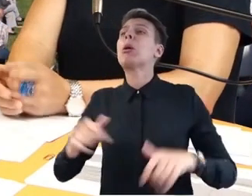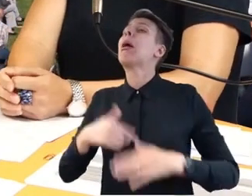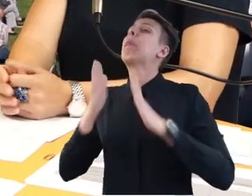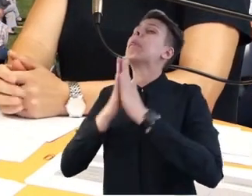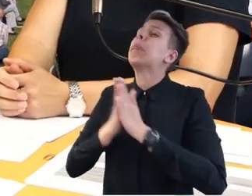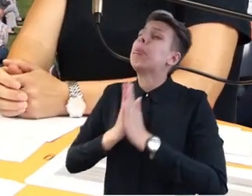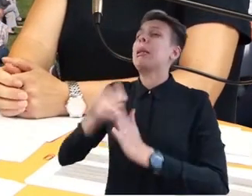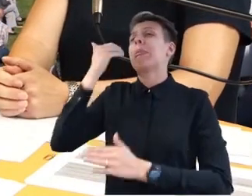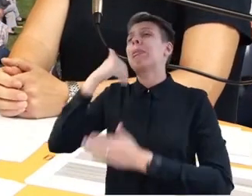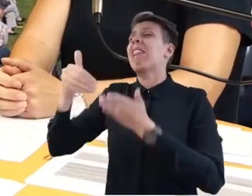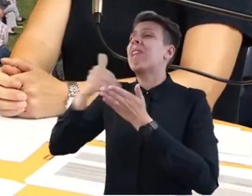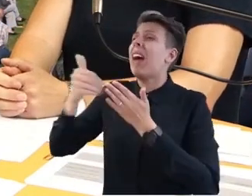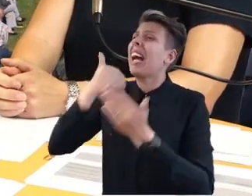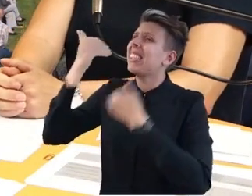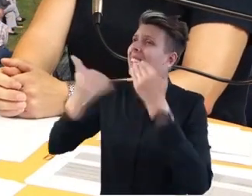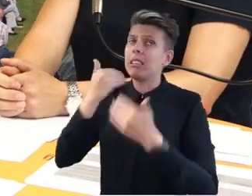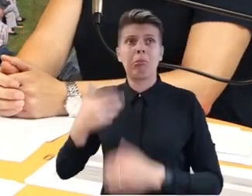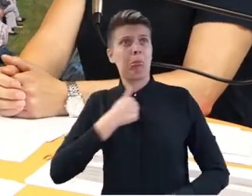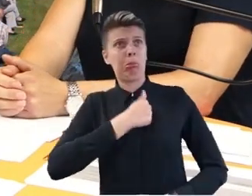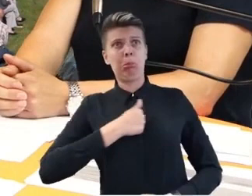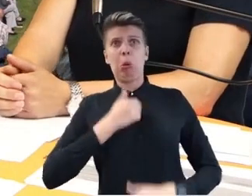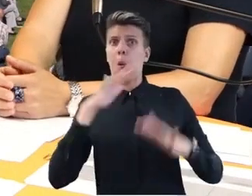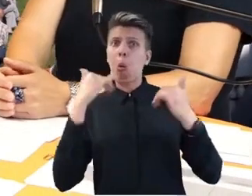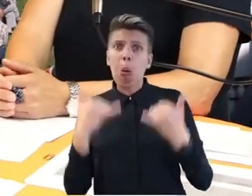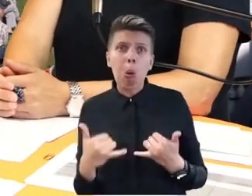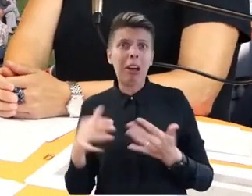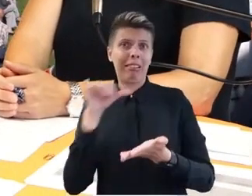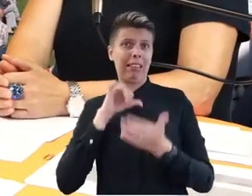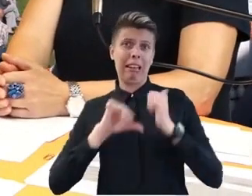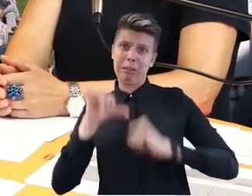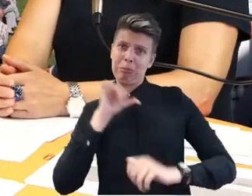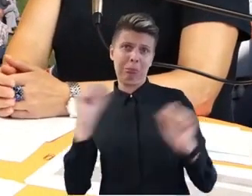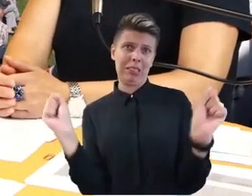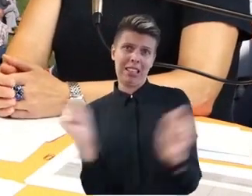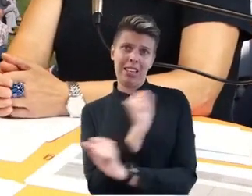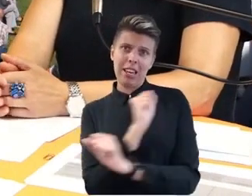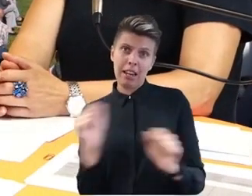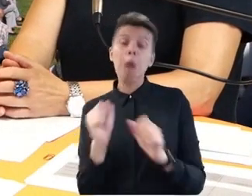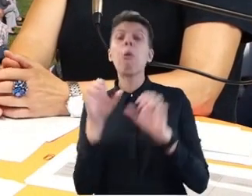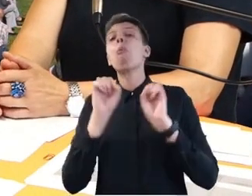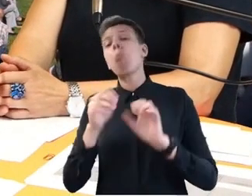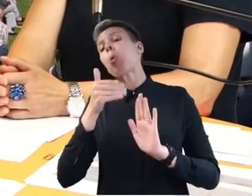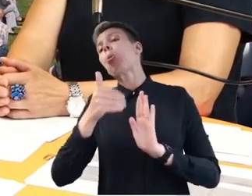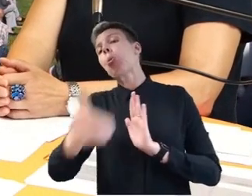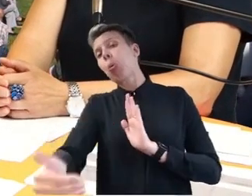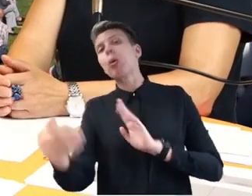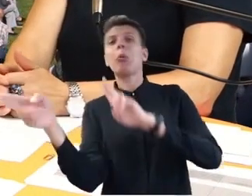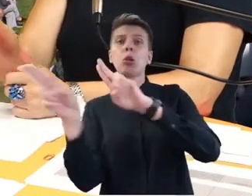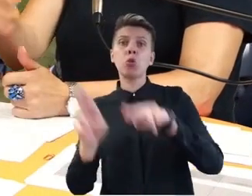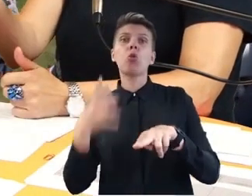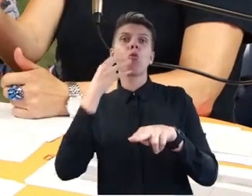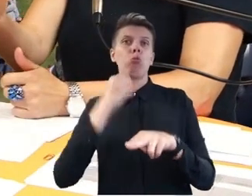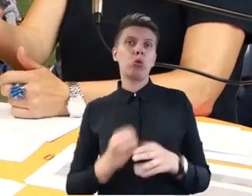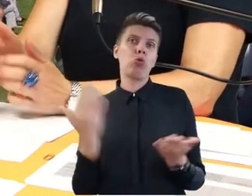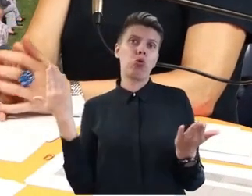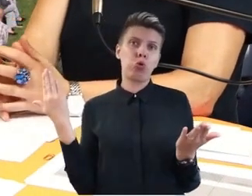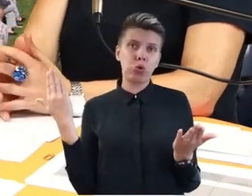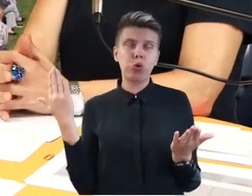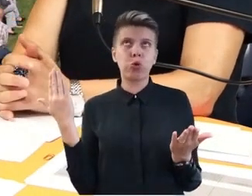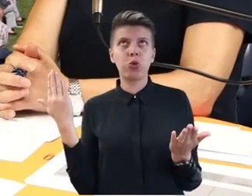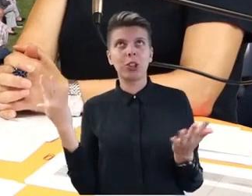sorry geht heute nicht aber wir kommen darauf zurück und planen vielleicht auch mal sowas wie